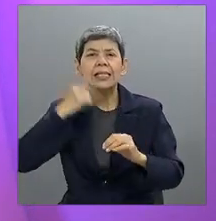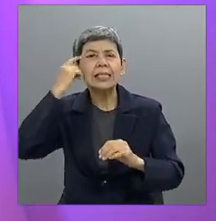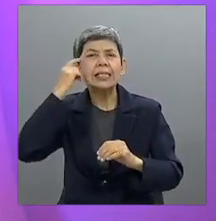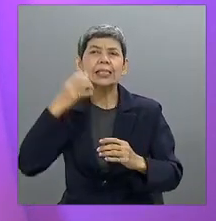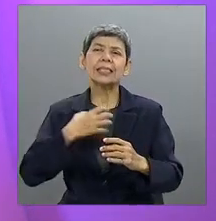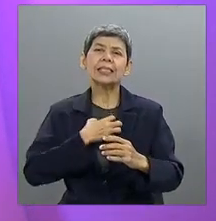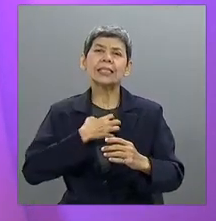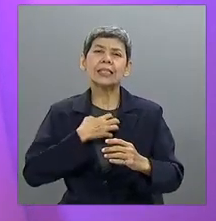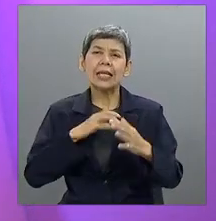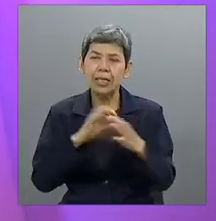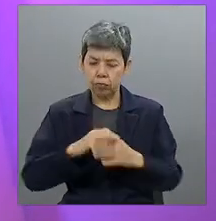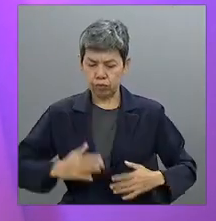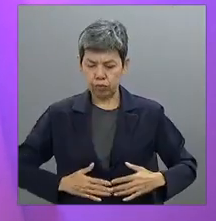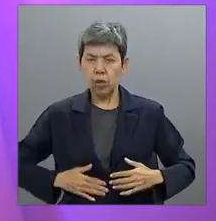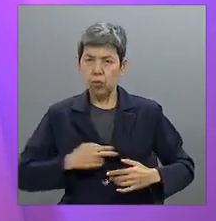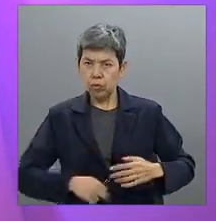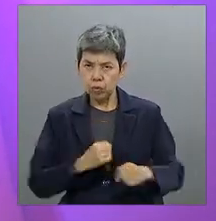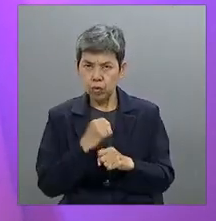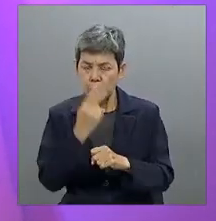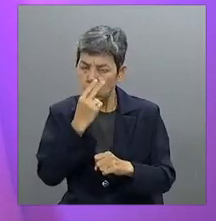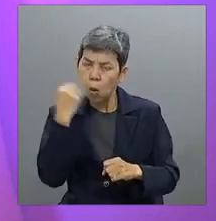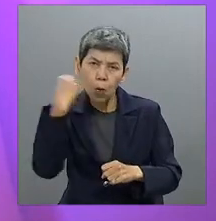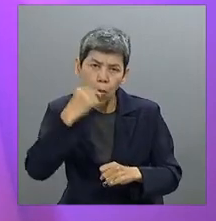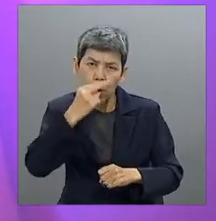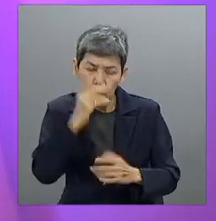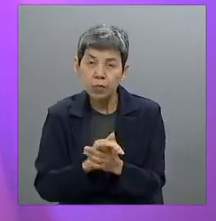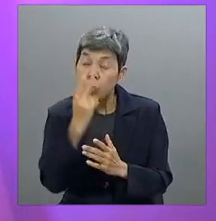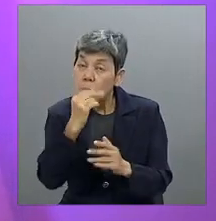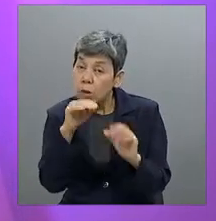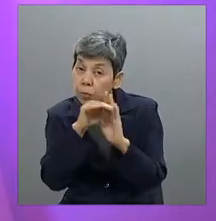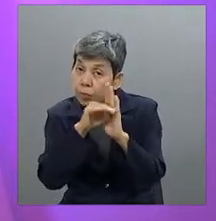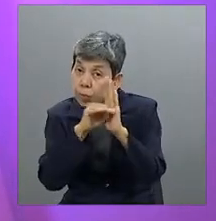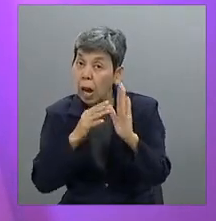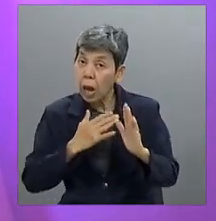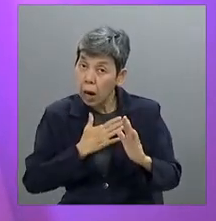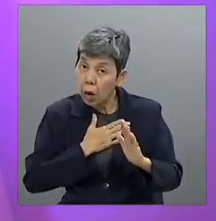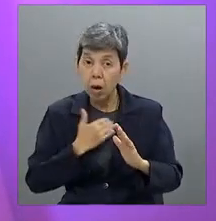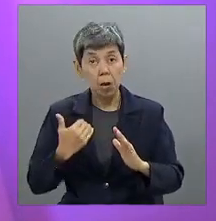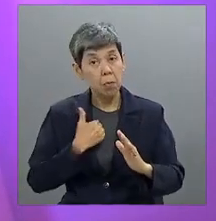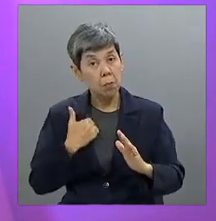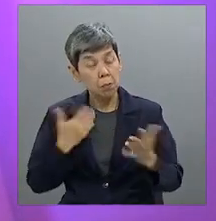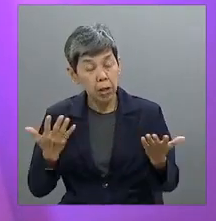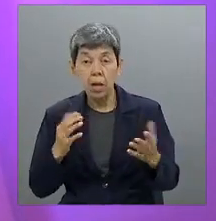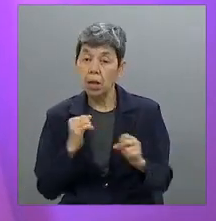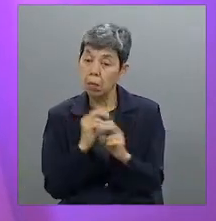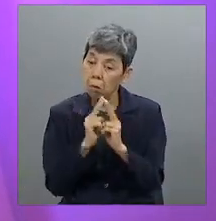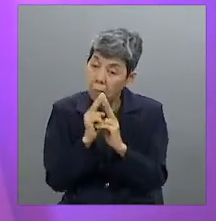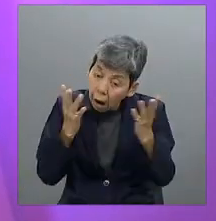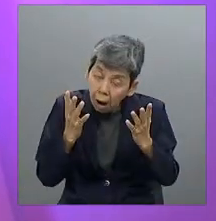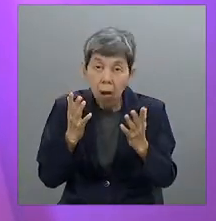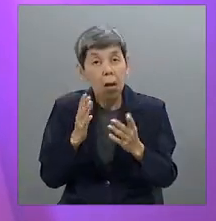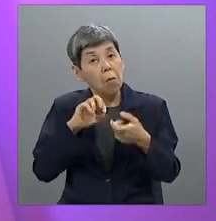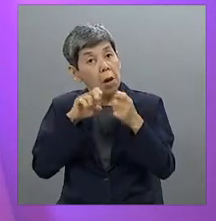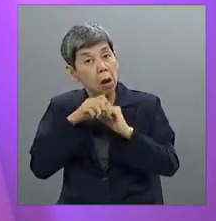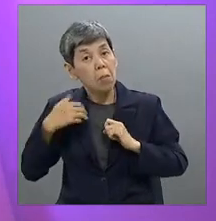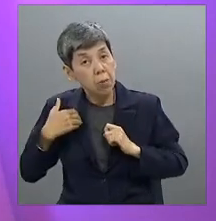การดูแลตัวเองและสังเกตตัวเองอยู่เสมอนะครับลองจับดูว่าเรามีเพศสัมพันธ์ล่าสุดเมื่อไหร่มีโอกาสเสี่ยงมากน้อยแค่ไหนนะครับและ